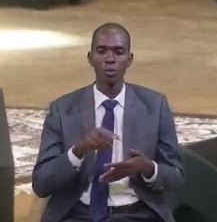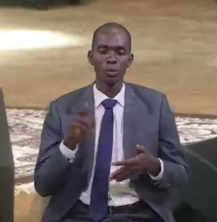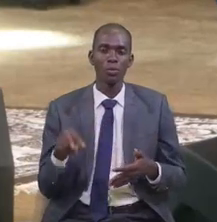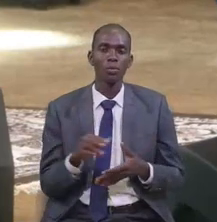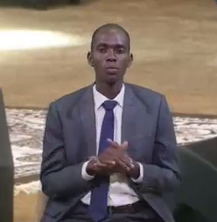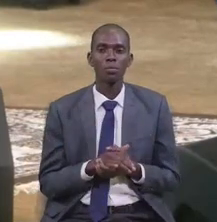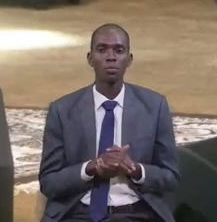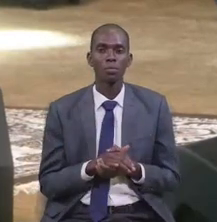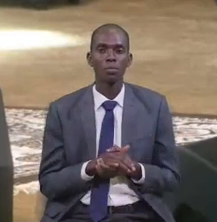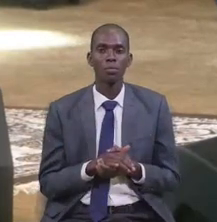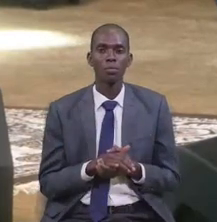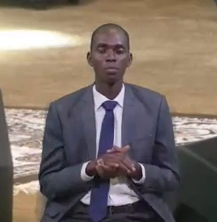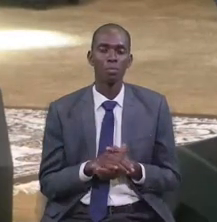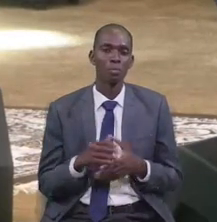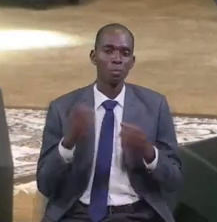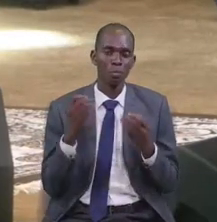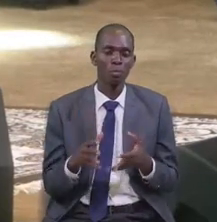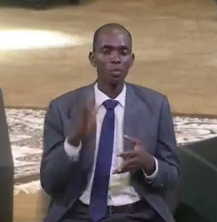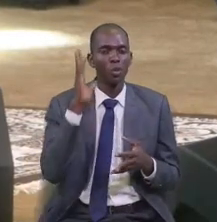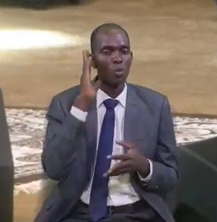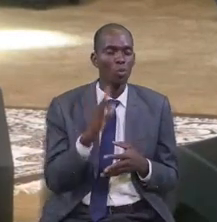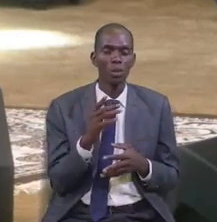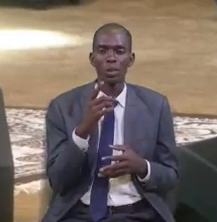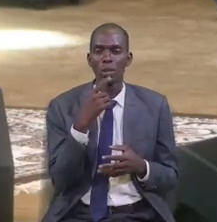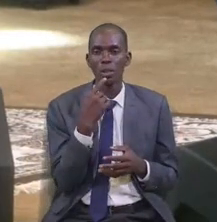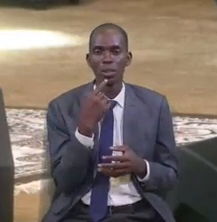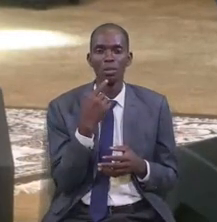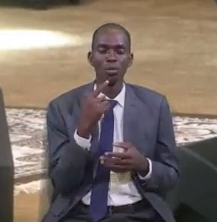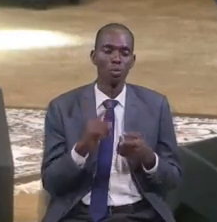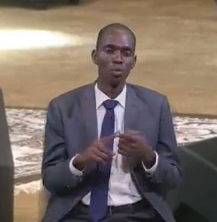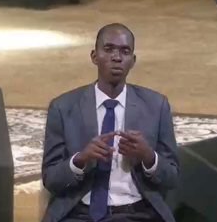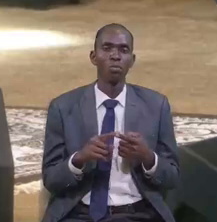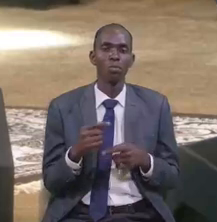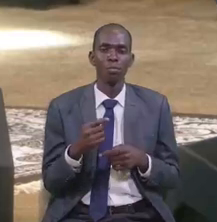22 dit, plusieurs me diront en ce jour-là,